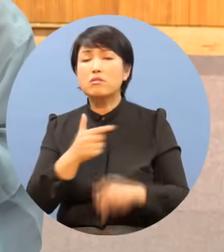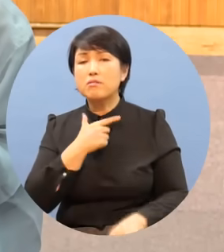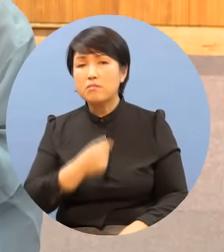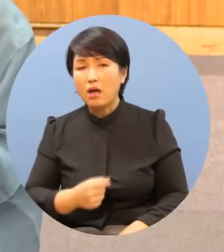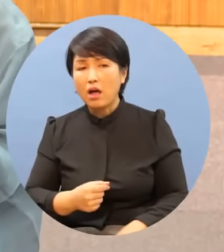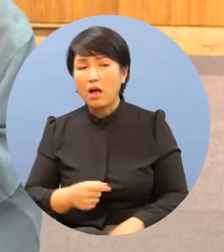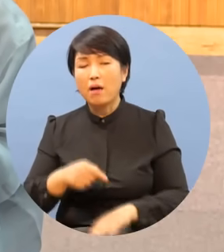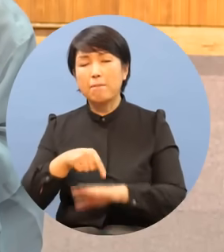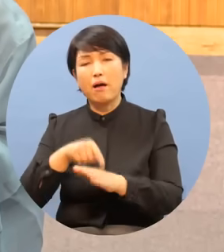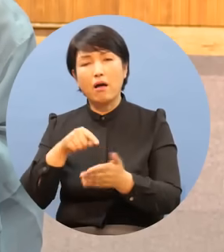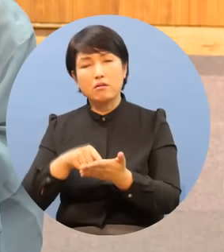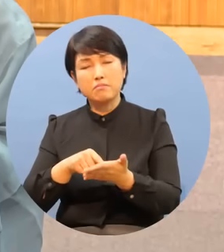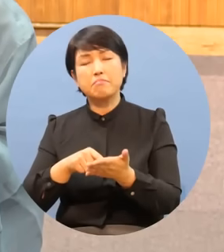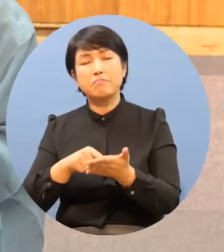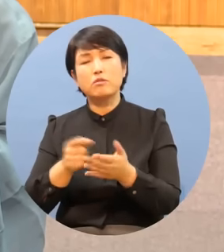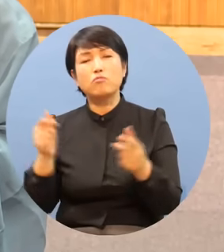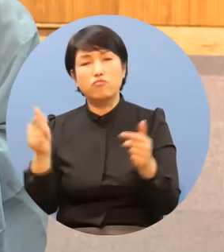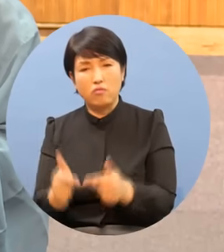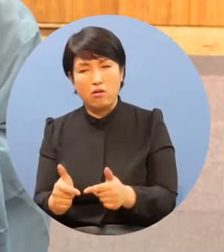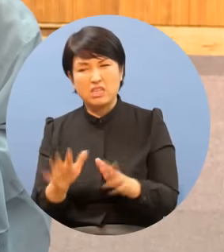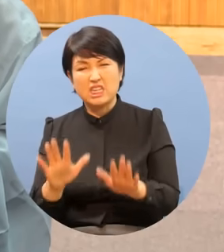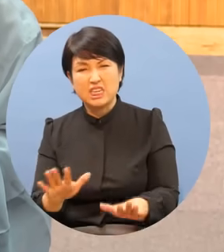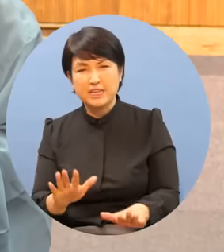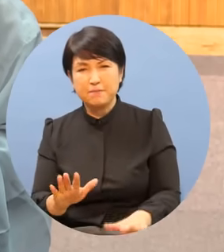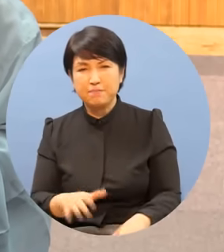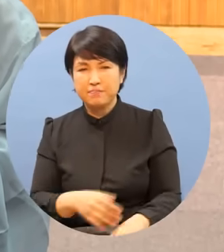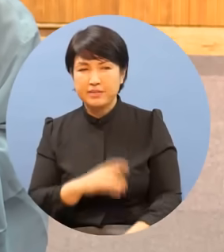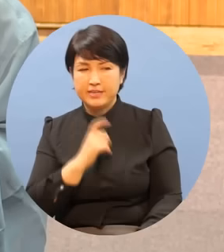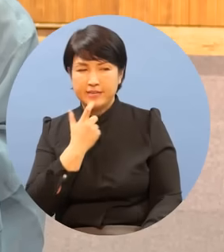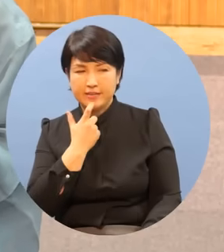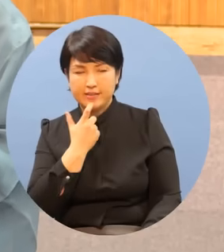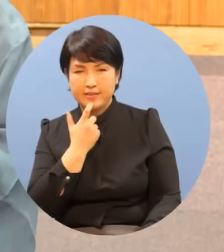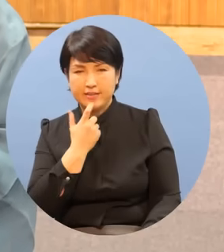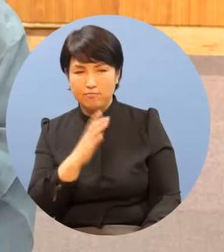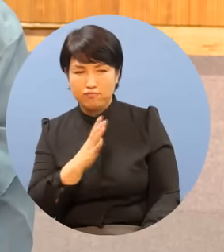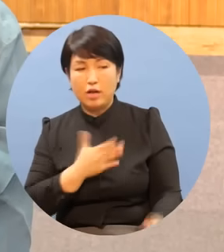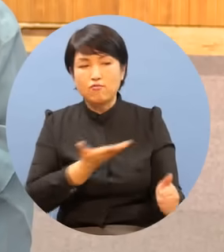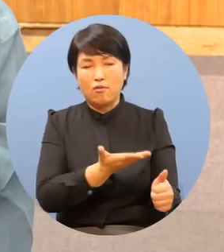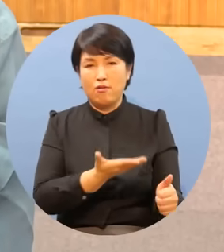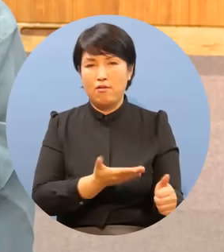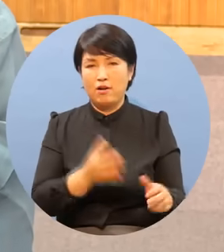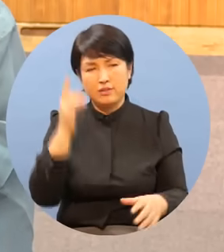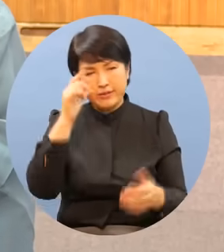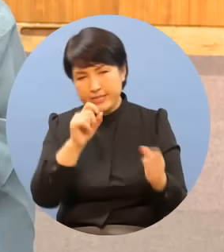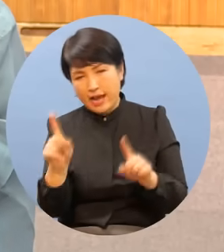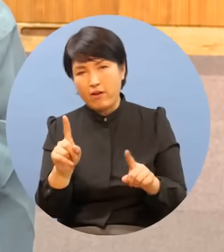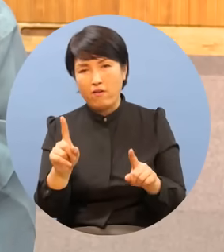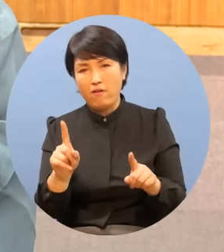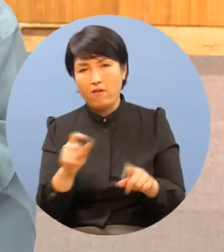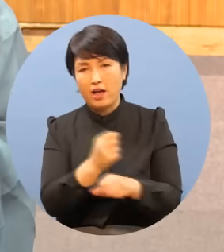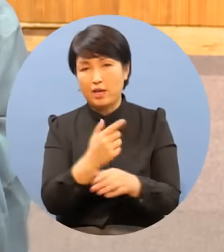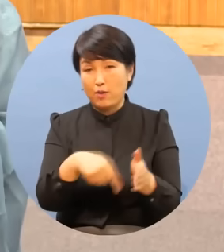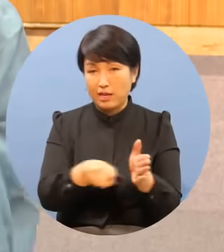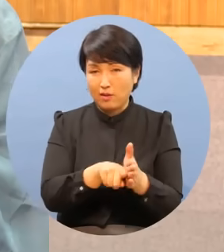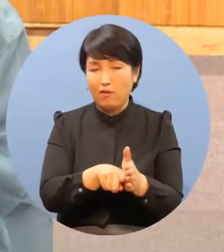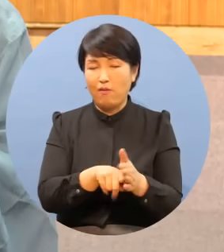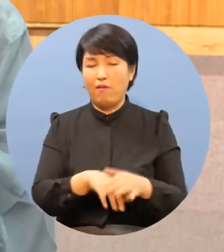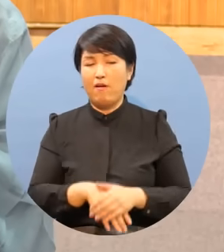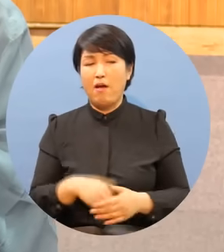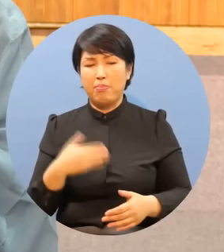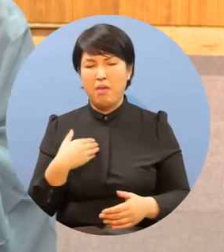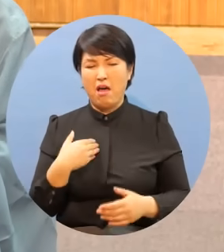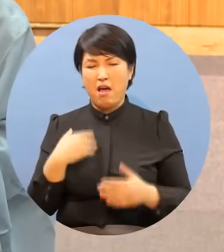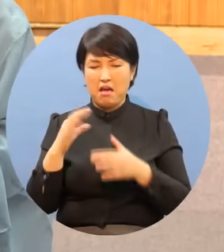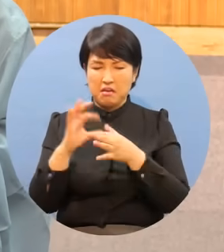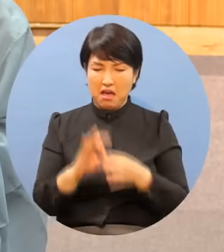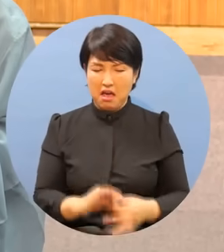싶어 하겠어요. 이제 협박하는 거예요. 아시겠어요? 정신 좀 차리라고. 네가 매양매양